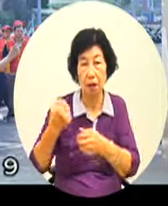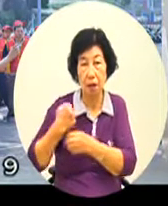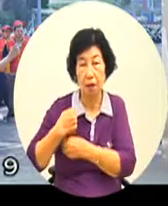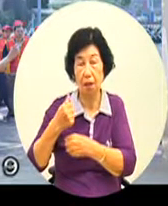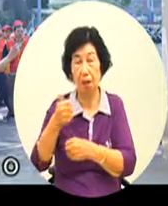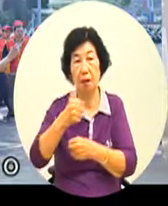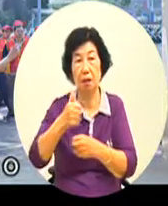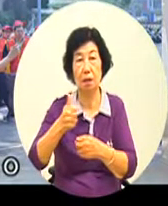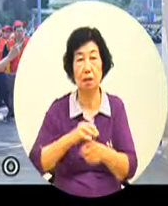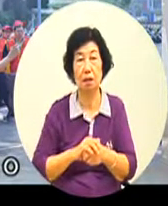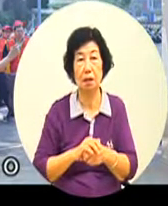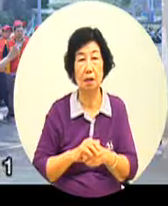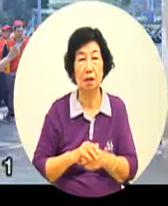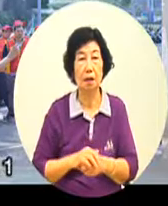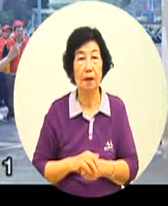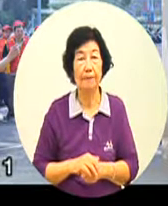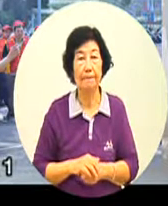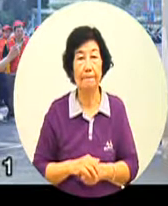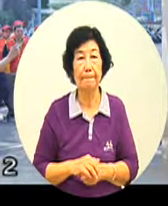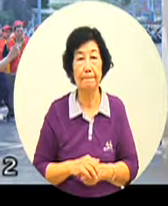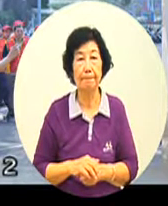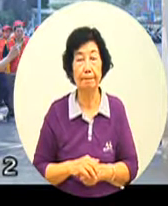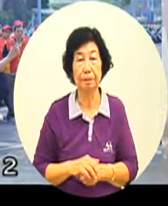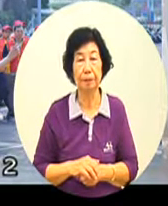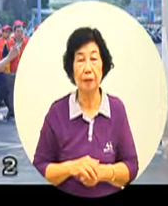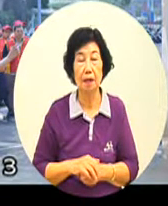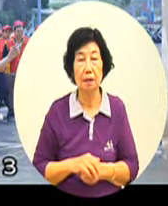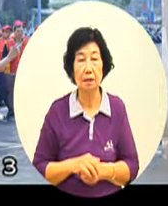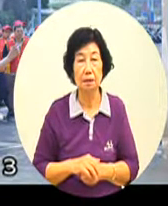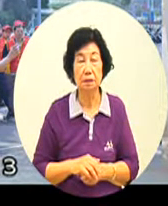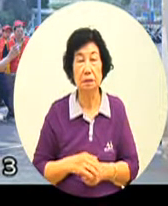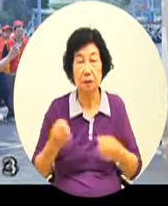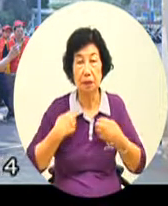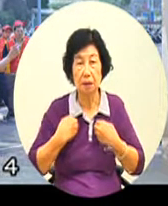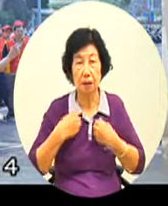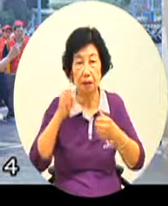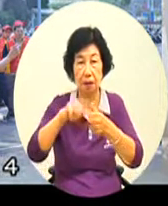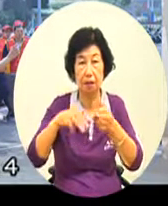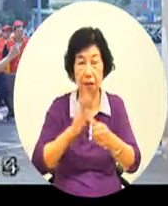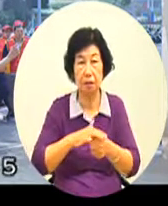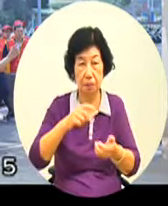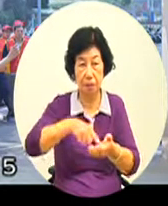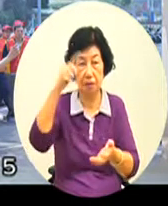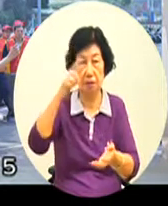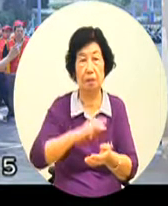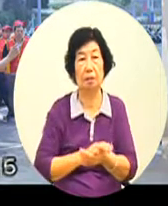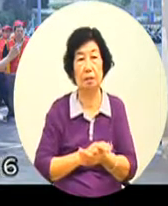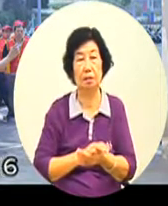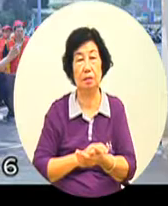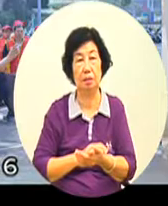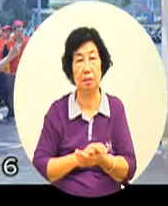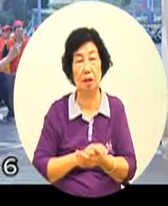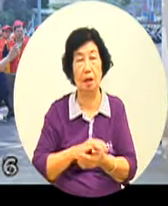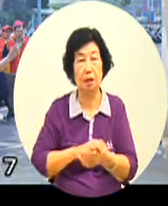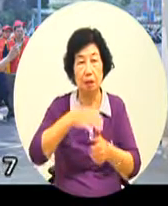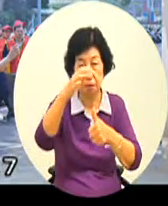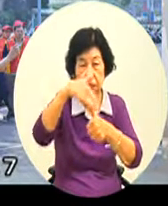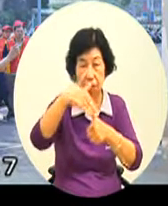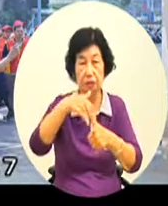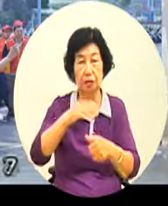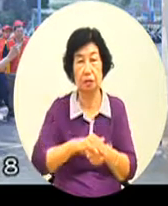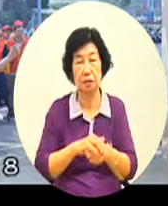备役役男演训，召集演训，今年第一次的替代役备役役男召集演训